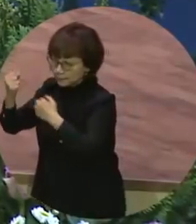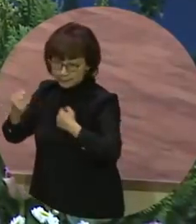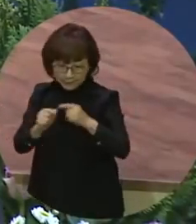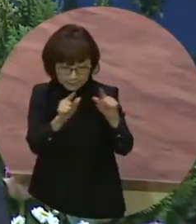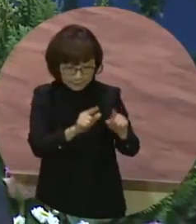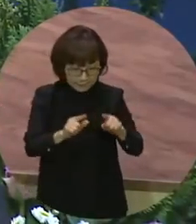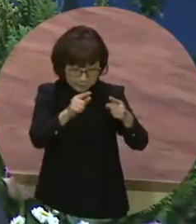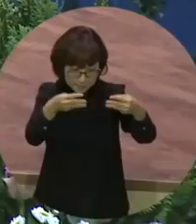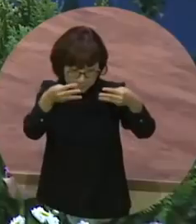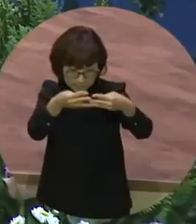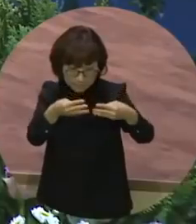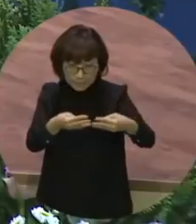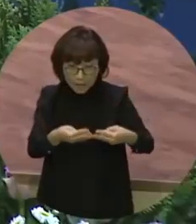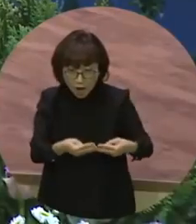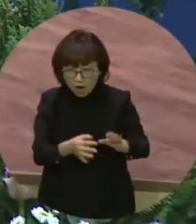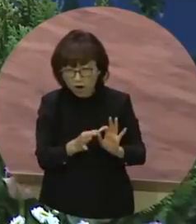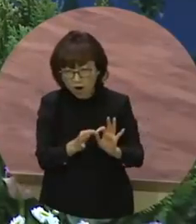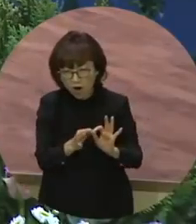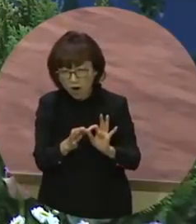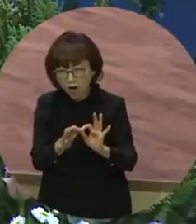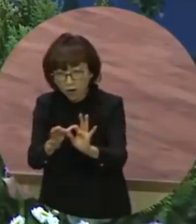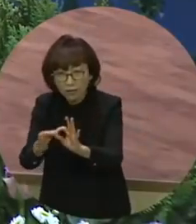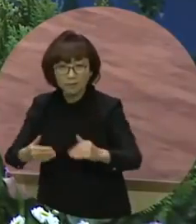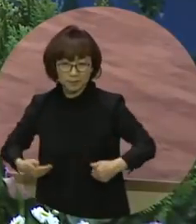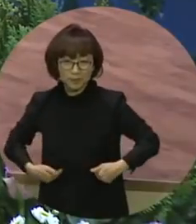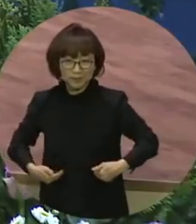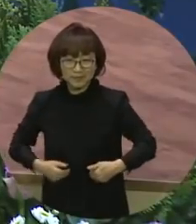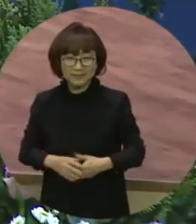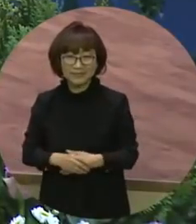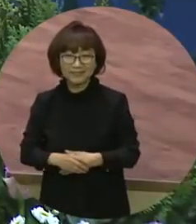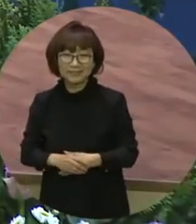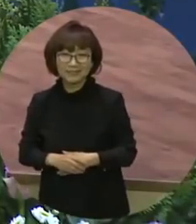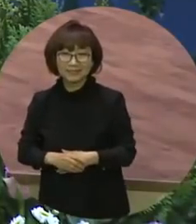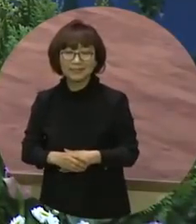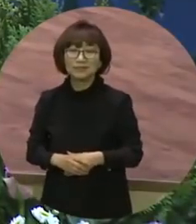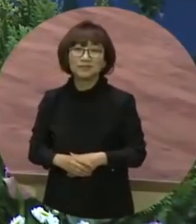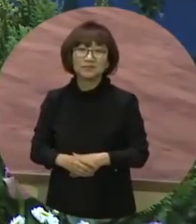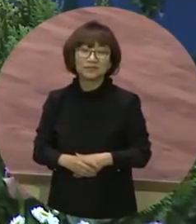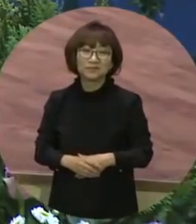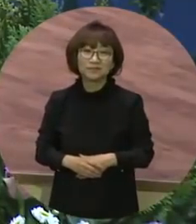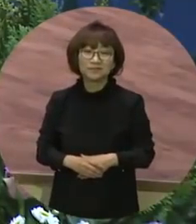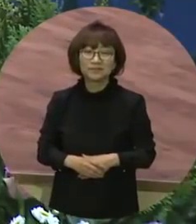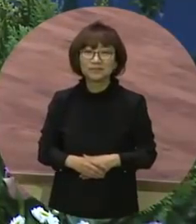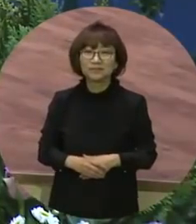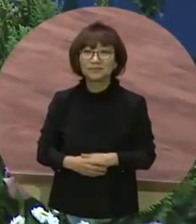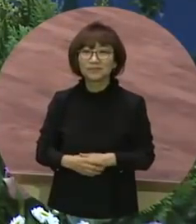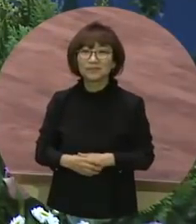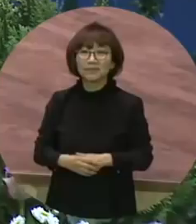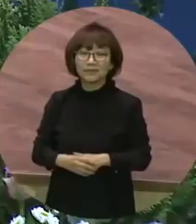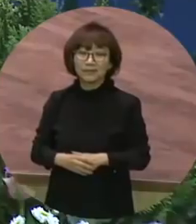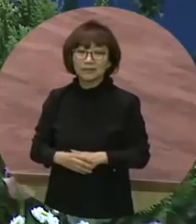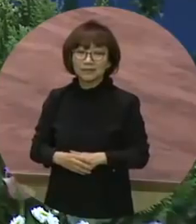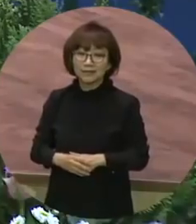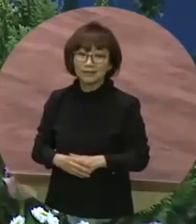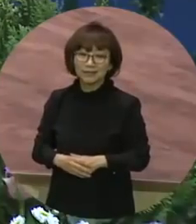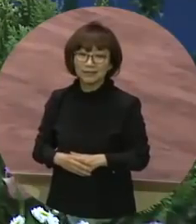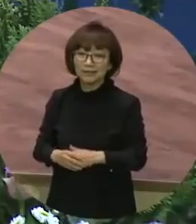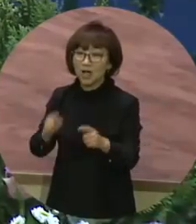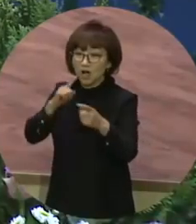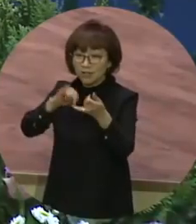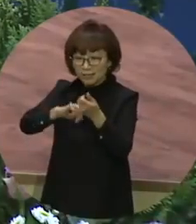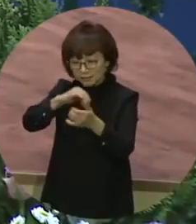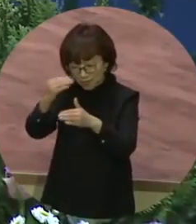바랍니다. 온전한 믿음을 통해서 완전 언약 성취를 체험할 수 있기 때문에 이런 응답을 받기를 주님으로